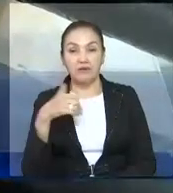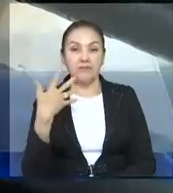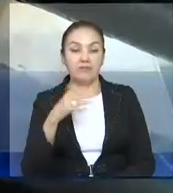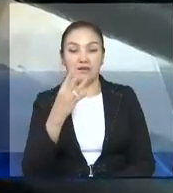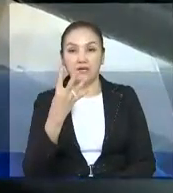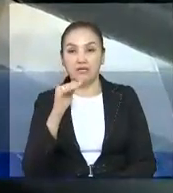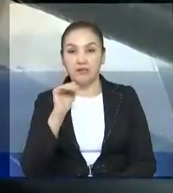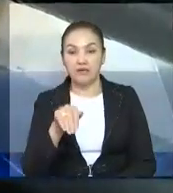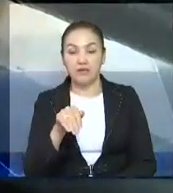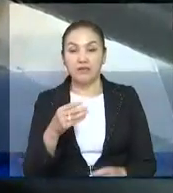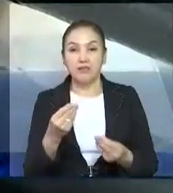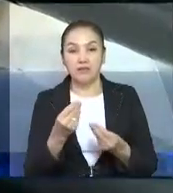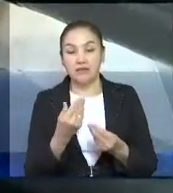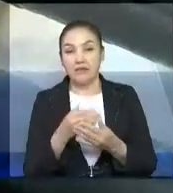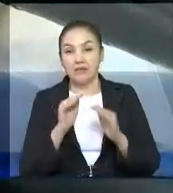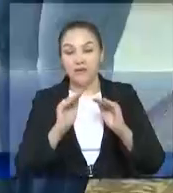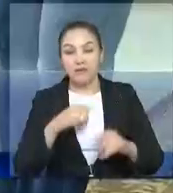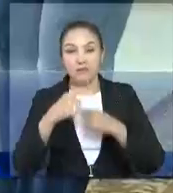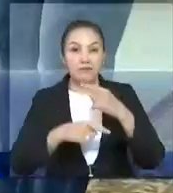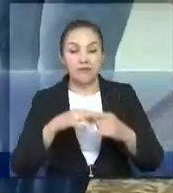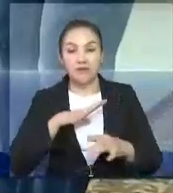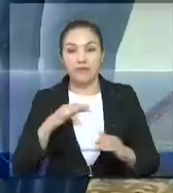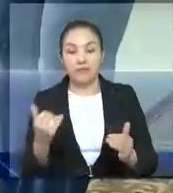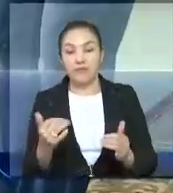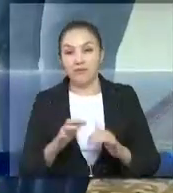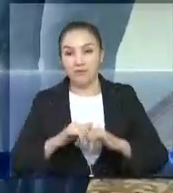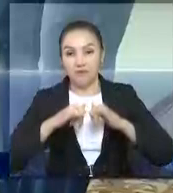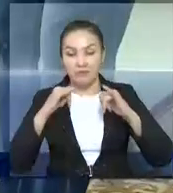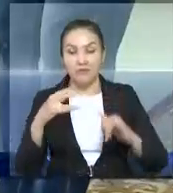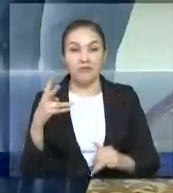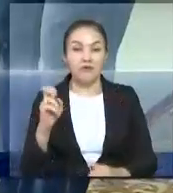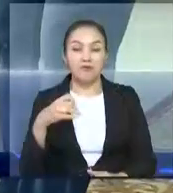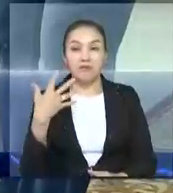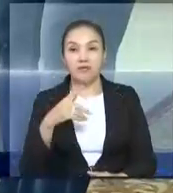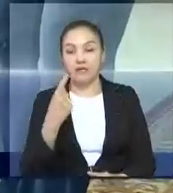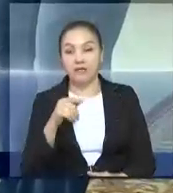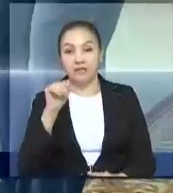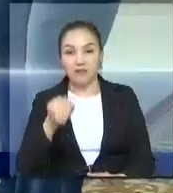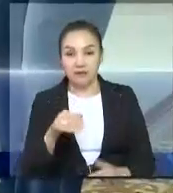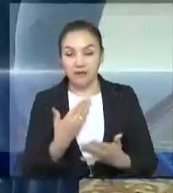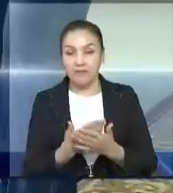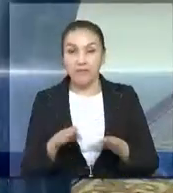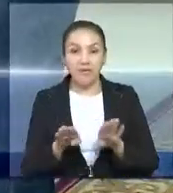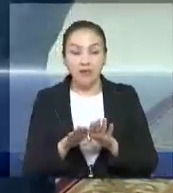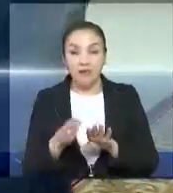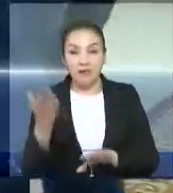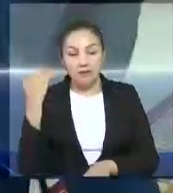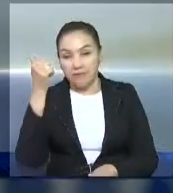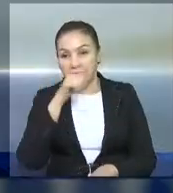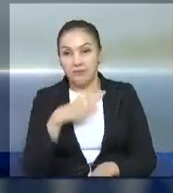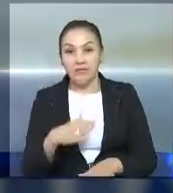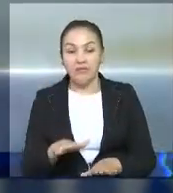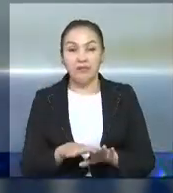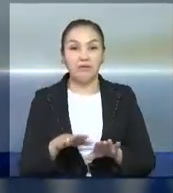154 тысячи тенге. Спустя год она была увеличена до 251 тысячи. Таким образом, по сравнению с прошлым годом,